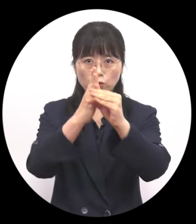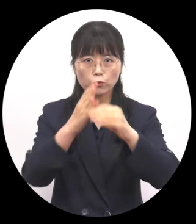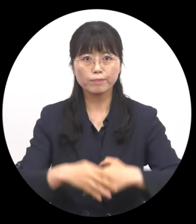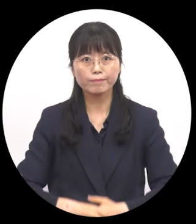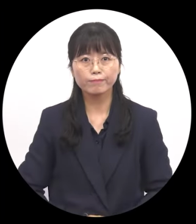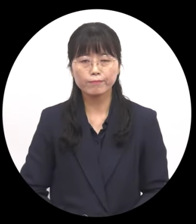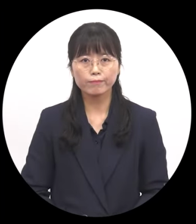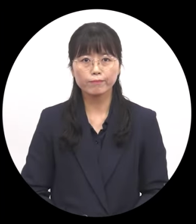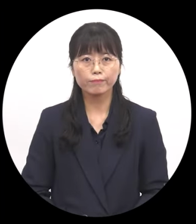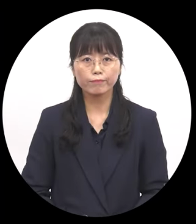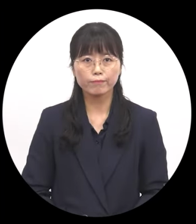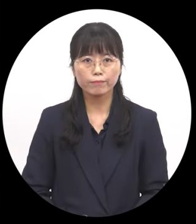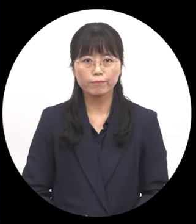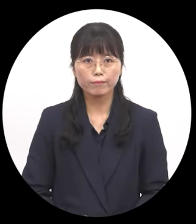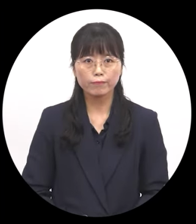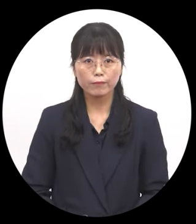있습니다.